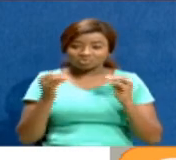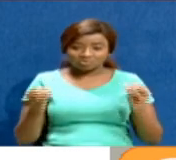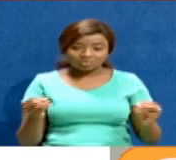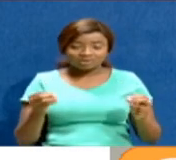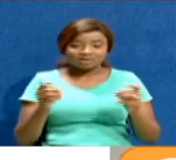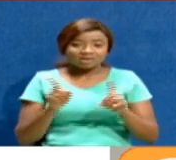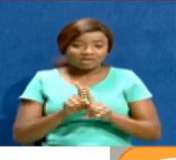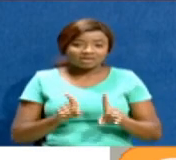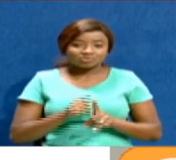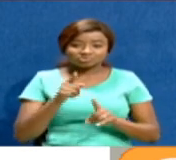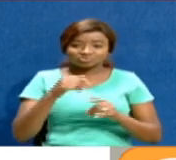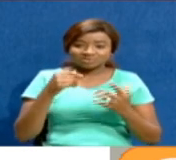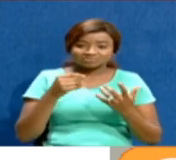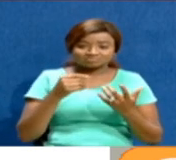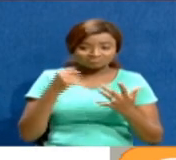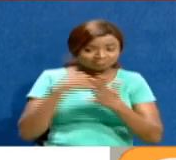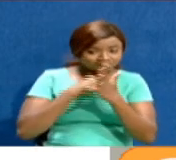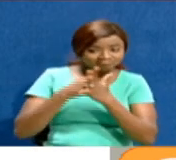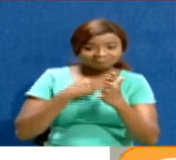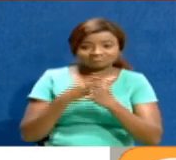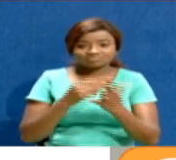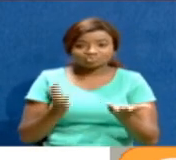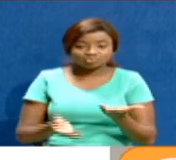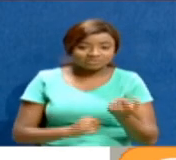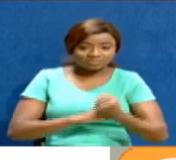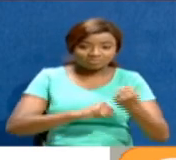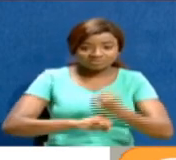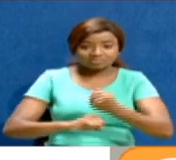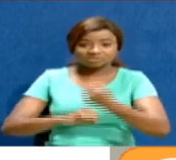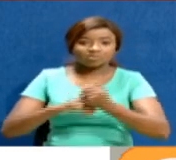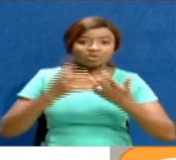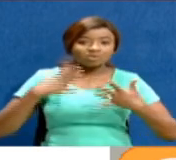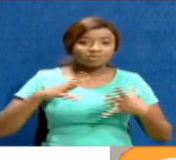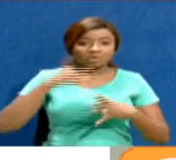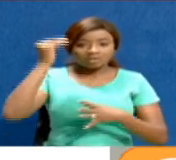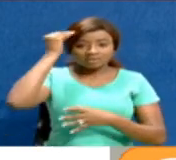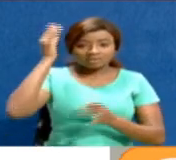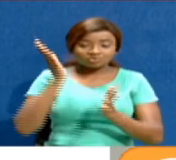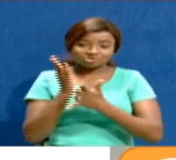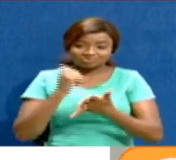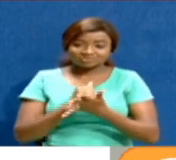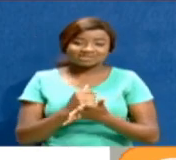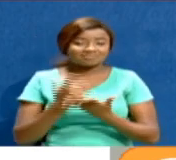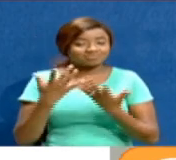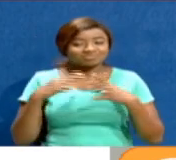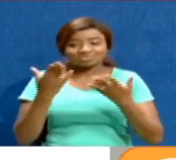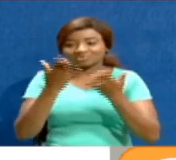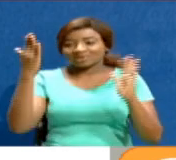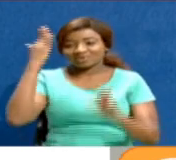zake za kuimarisha elimu zikisifiwa pakubwa, kama anavyotueleza mwanahabari wetu Laura Otieno.